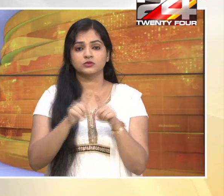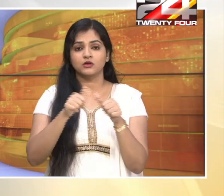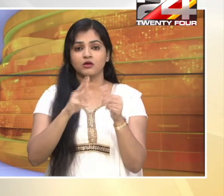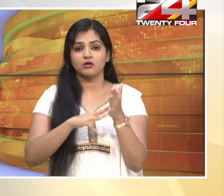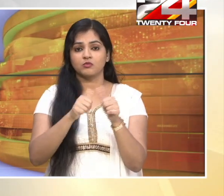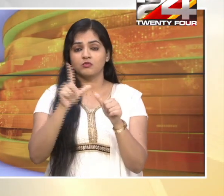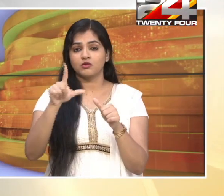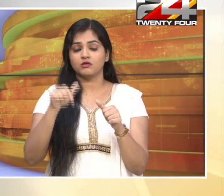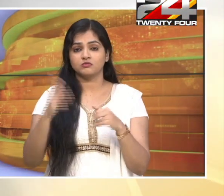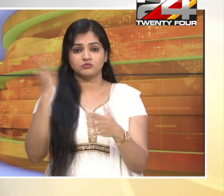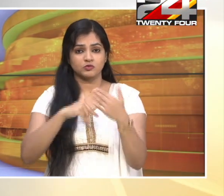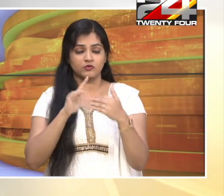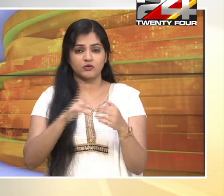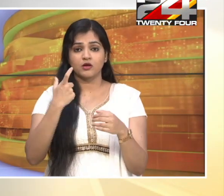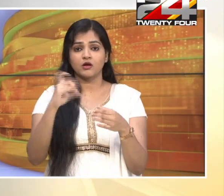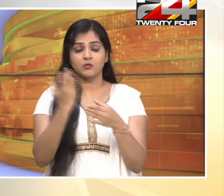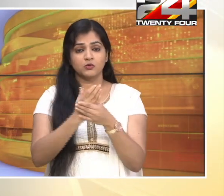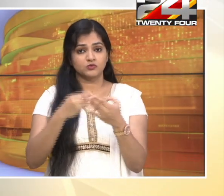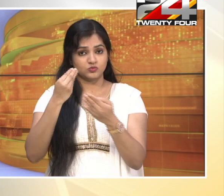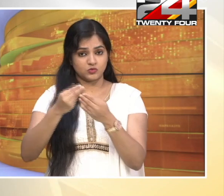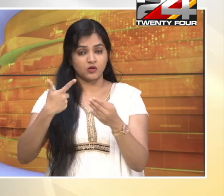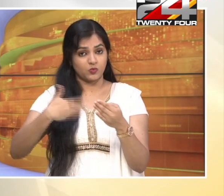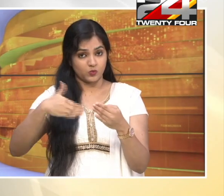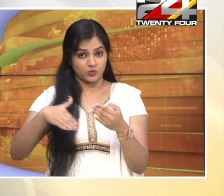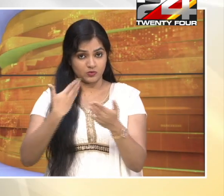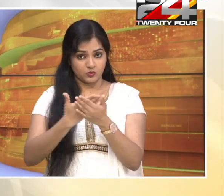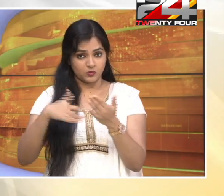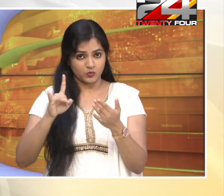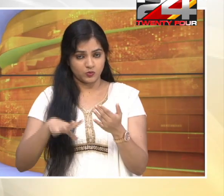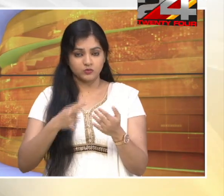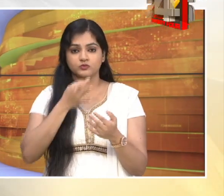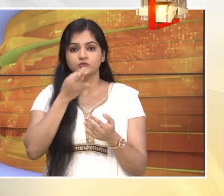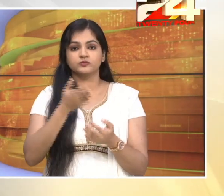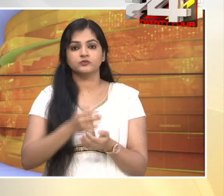പരാതി നിലവിൽ എവിടെയെങ്കിലും രേഖപ്പെടുത്തിയിട്ടുണ്ടോ അല്ല ഇനി നീങ്ങുമെന്നാണോ പരാതിയുമായി